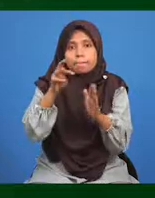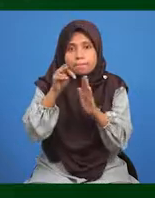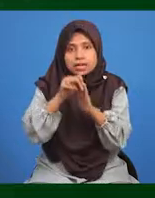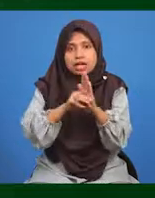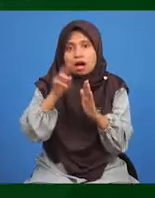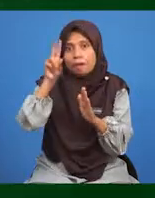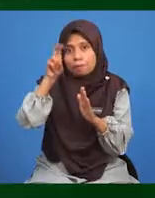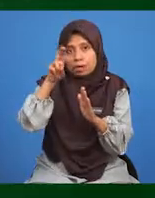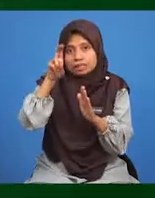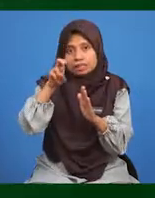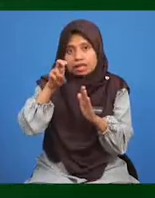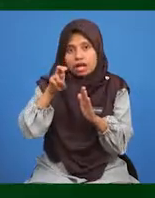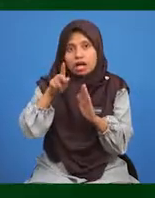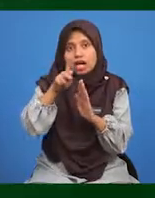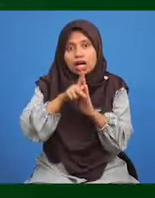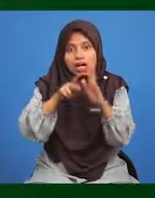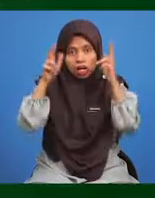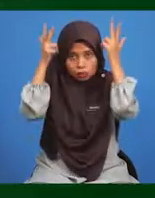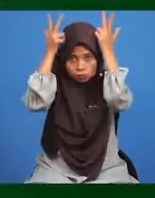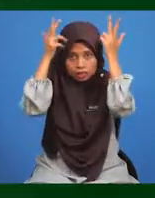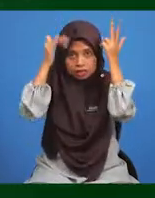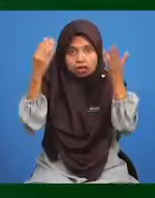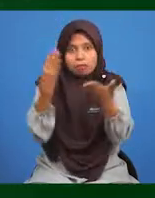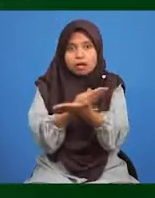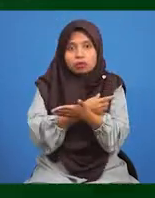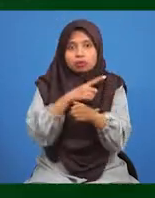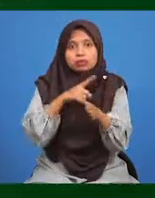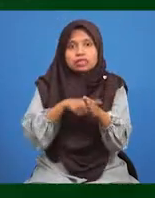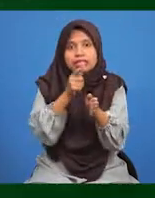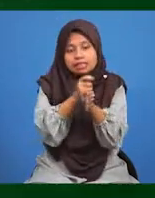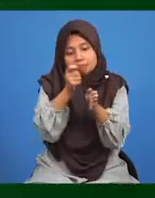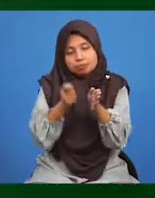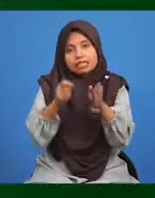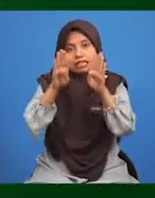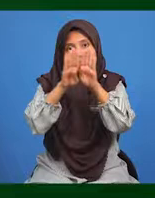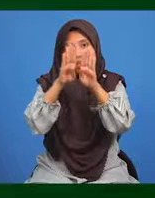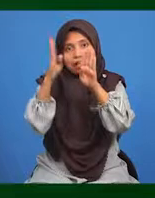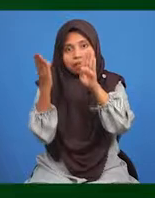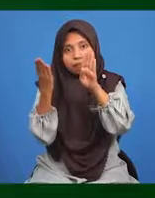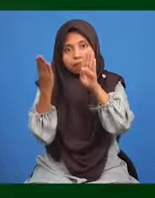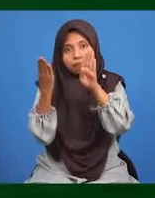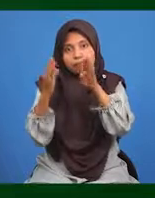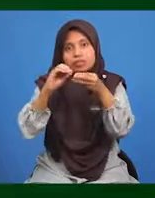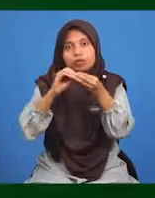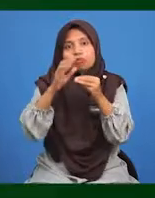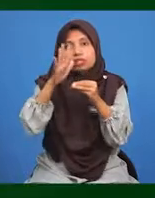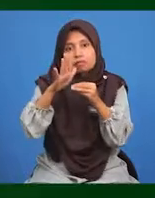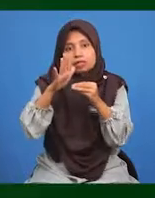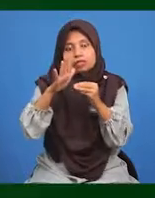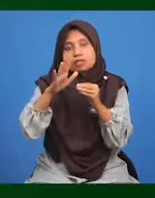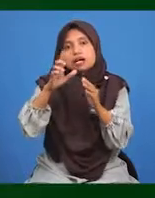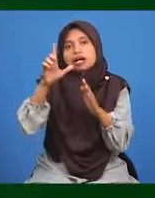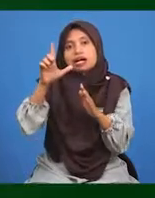baharu di tepi tingkap. Perkataan yang terakhir ialah lelayang.